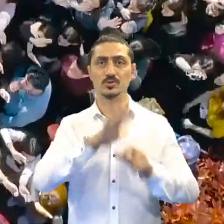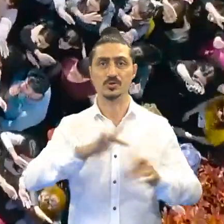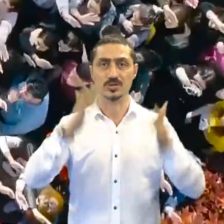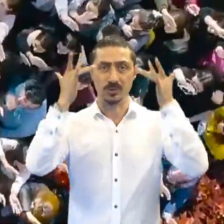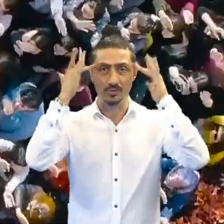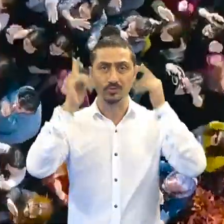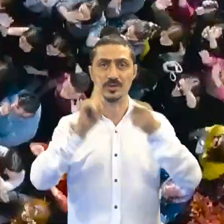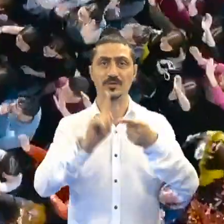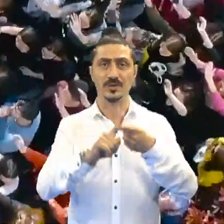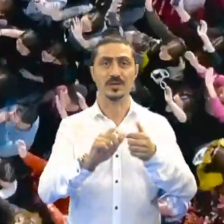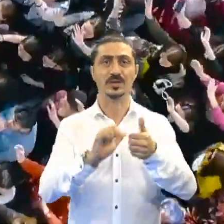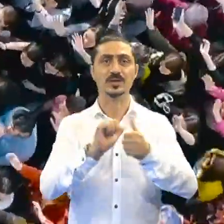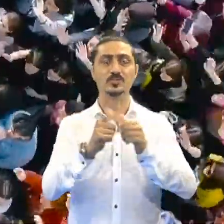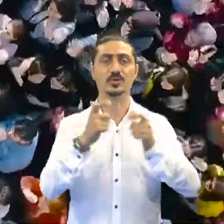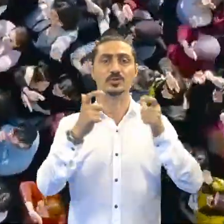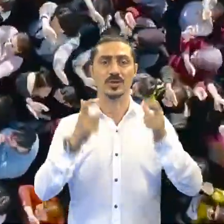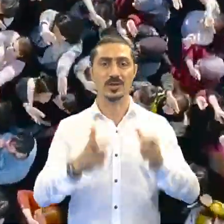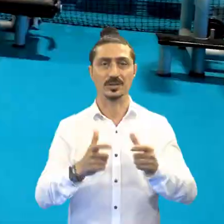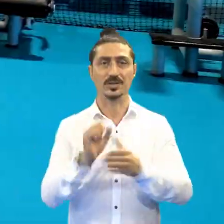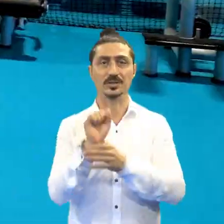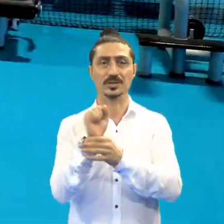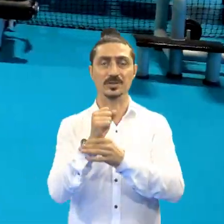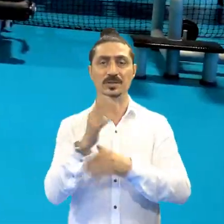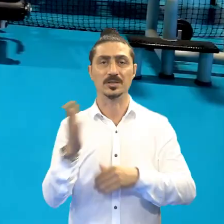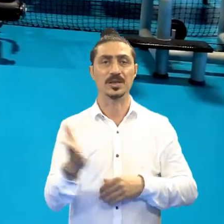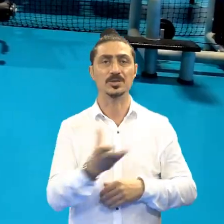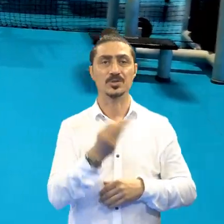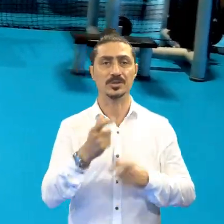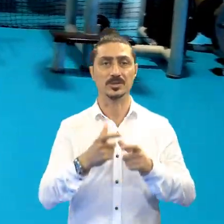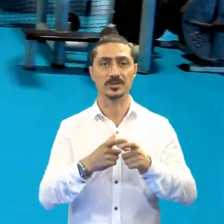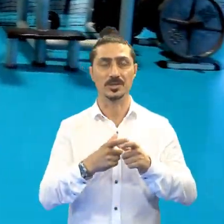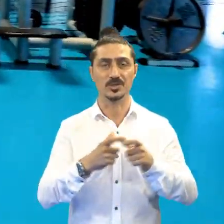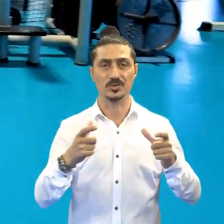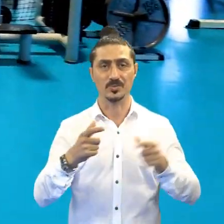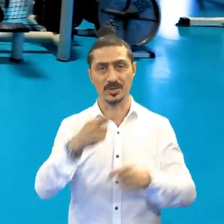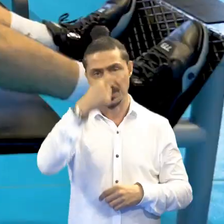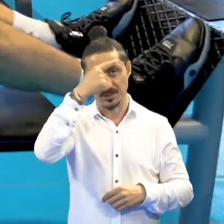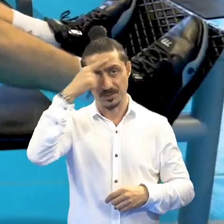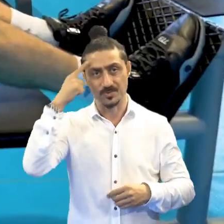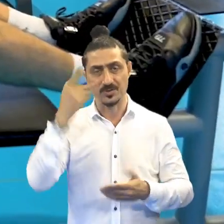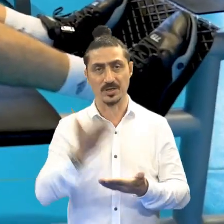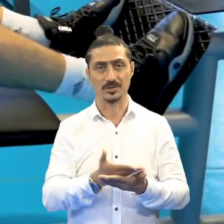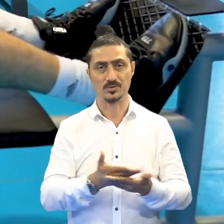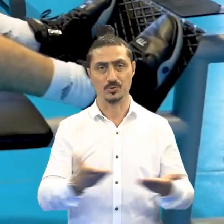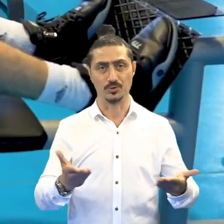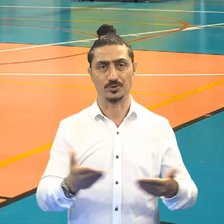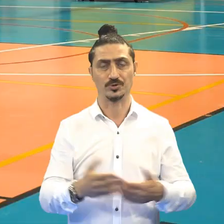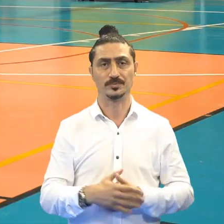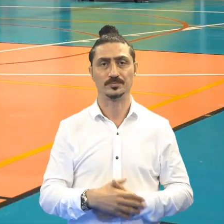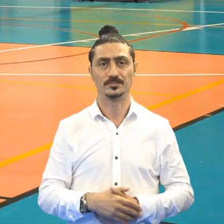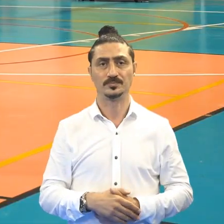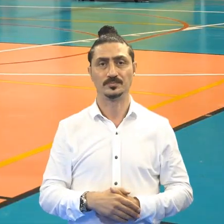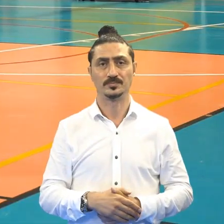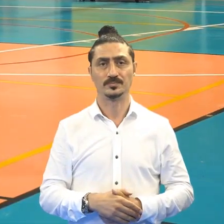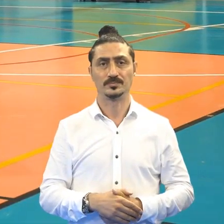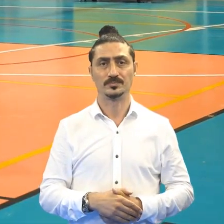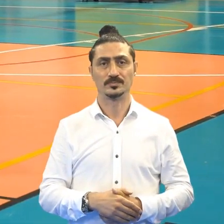genç Üsküdarlılara sosyal, kültürel ve sportif alanlardaki yeteneklerini de en iyi şekilde geliştirme imkanı